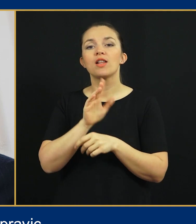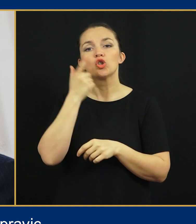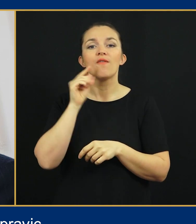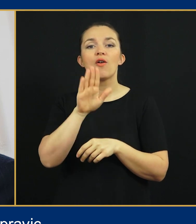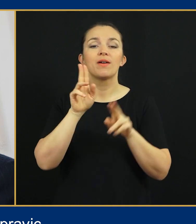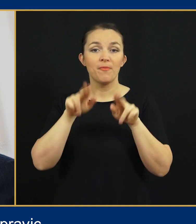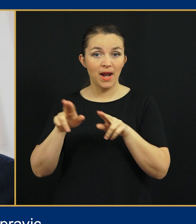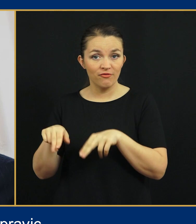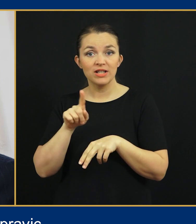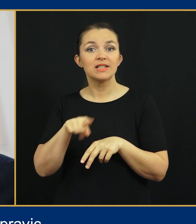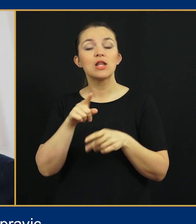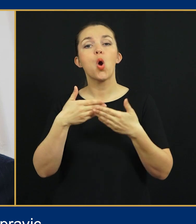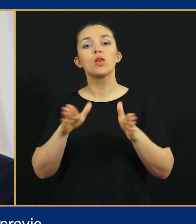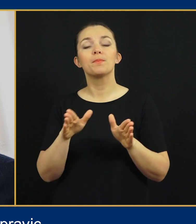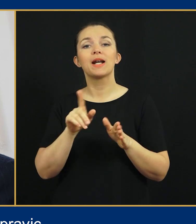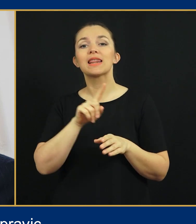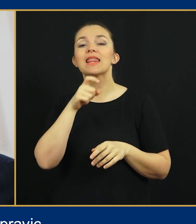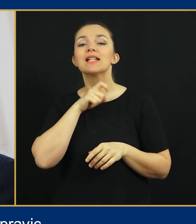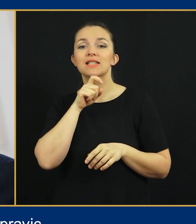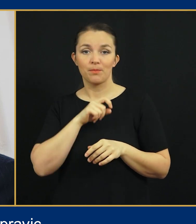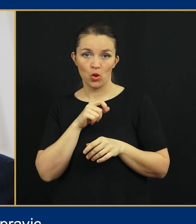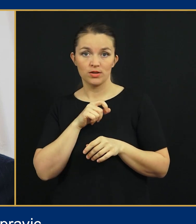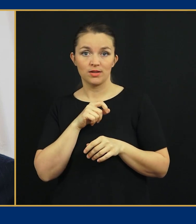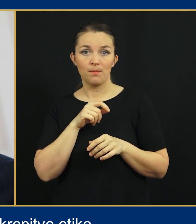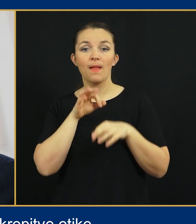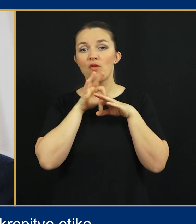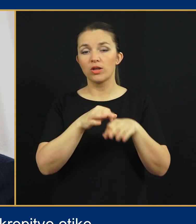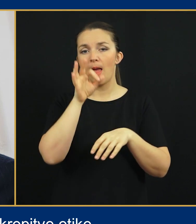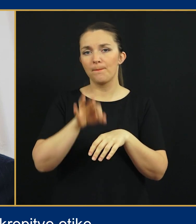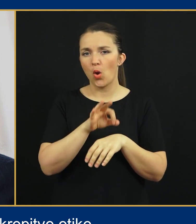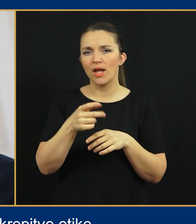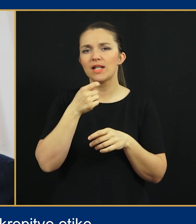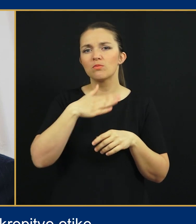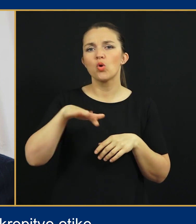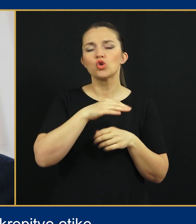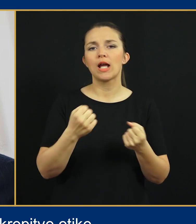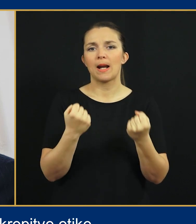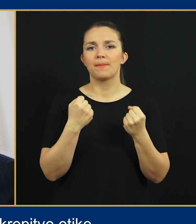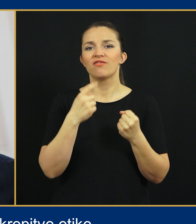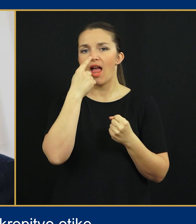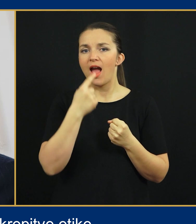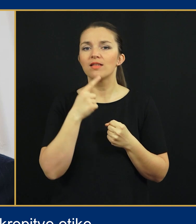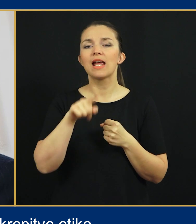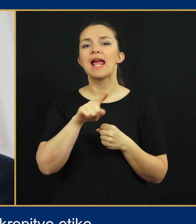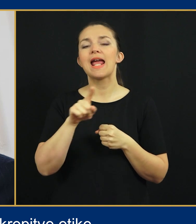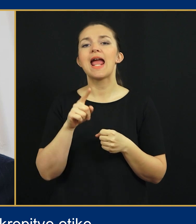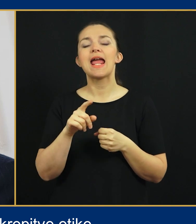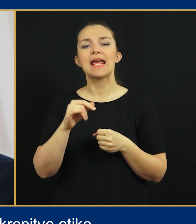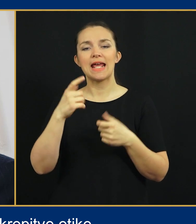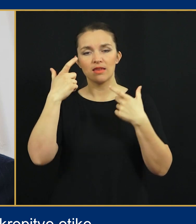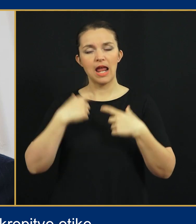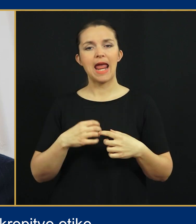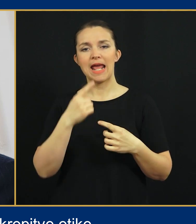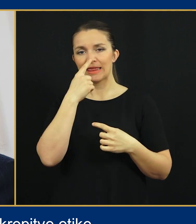varovanja človekovih pravic in odprte nestrpnosti. Vodila je projekte z področja krepitve etike in